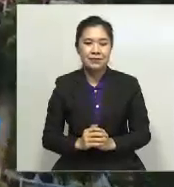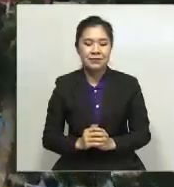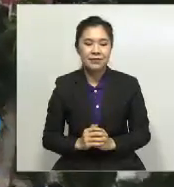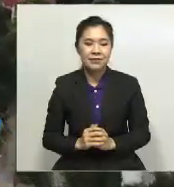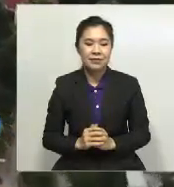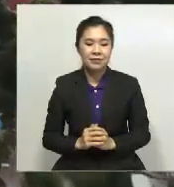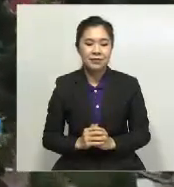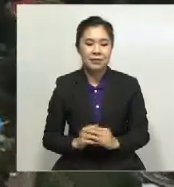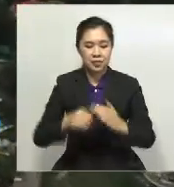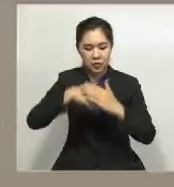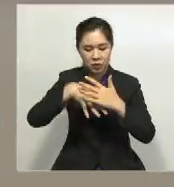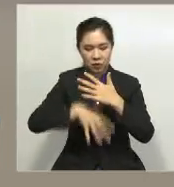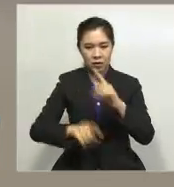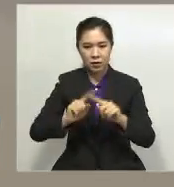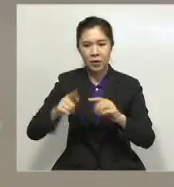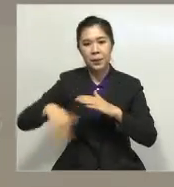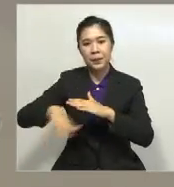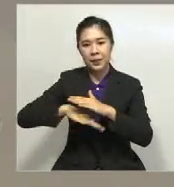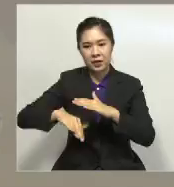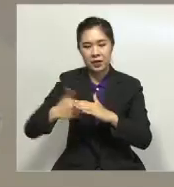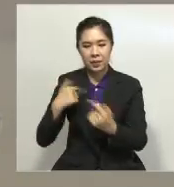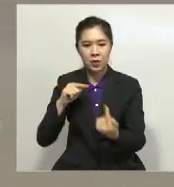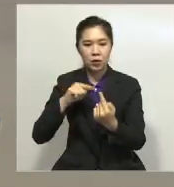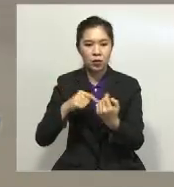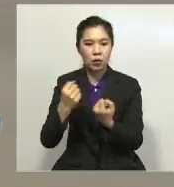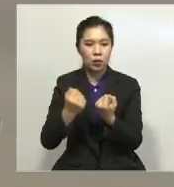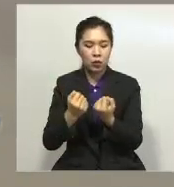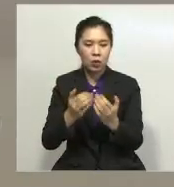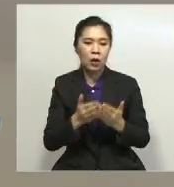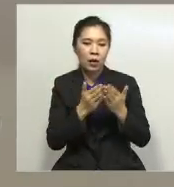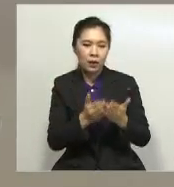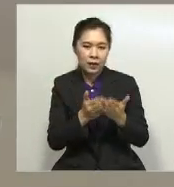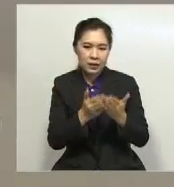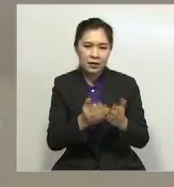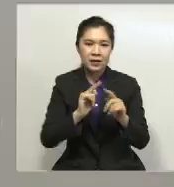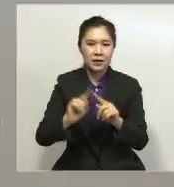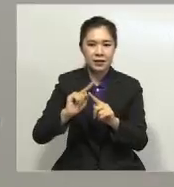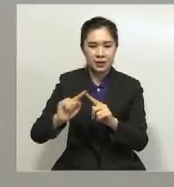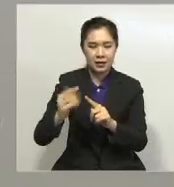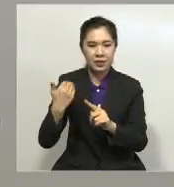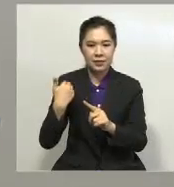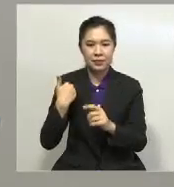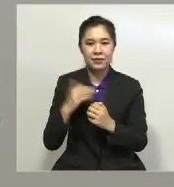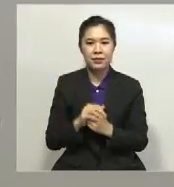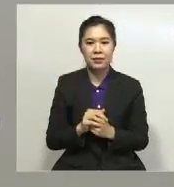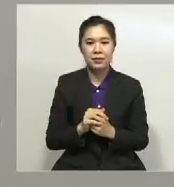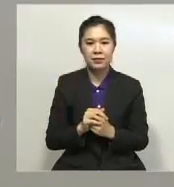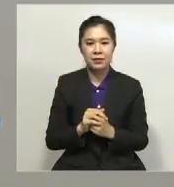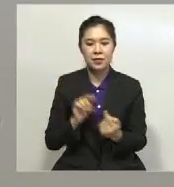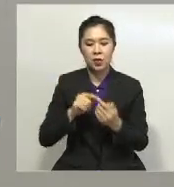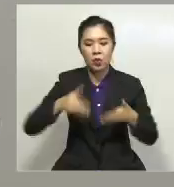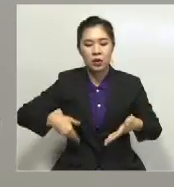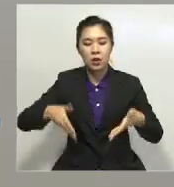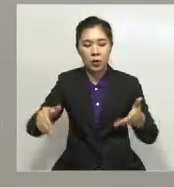ด้านโครงสร้างพื้นฐานขอเพิ่มประสิทธิภาพการคมนาคมทั้งทางบกและทางน้ำประกอบด้วยโครงข่ายคมนาคมทางถน